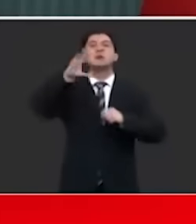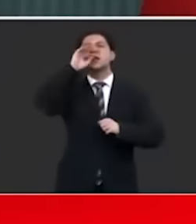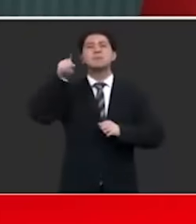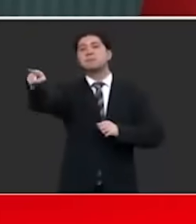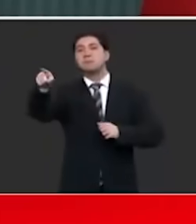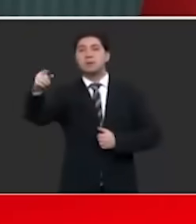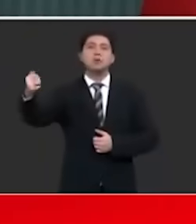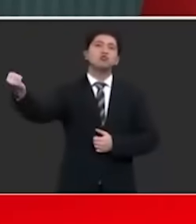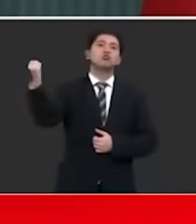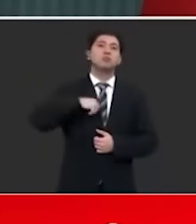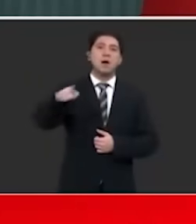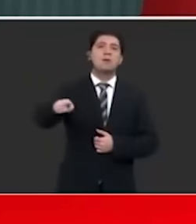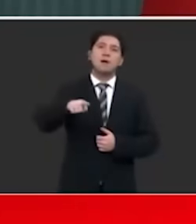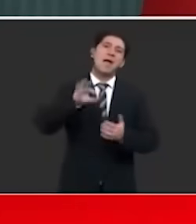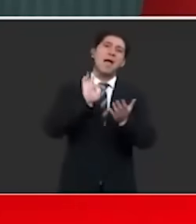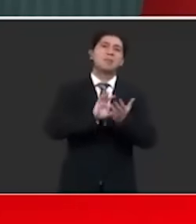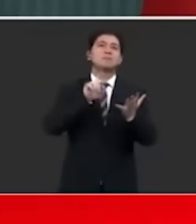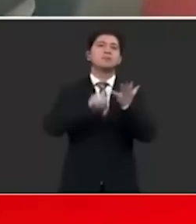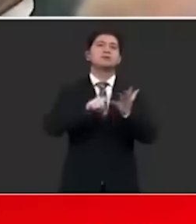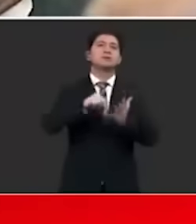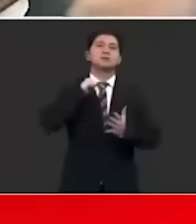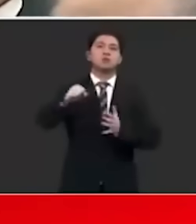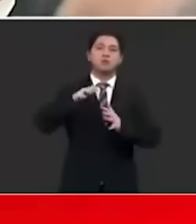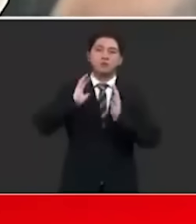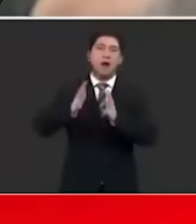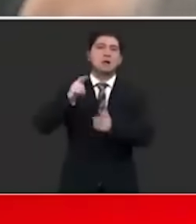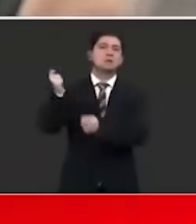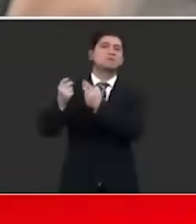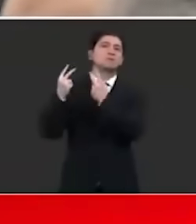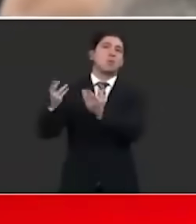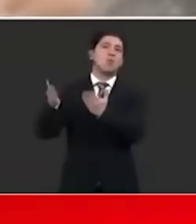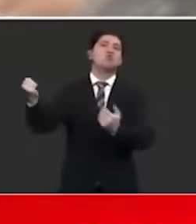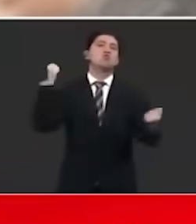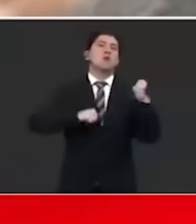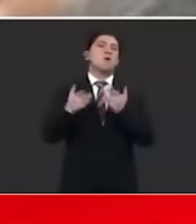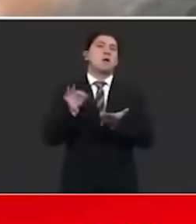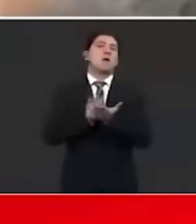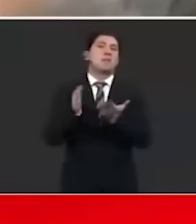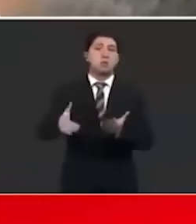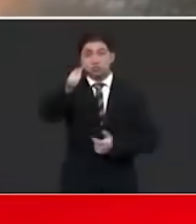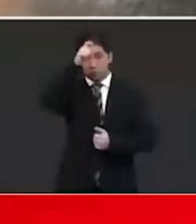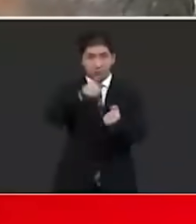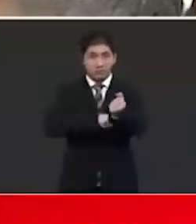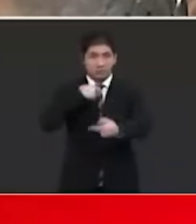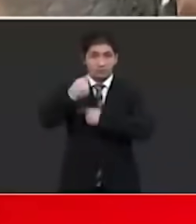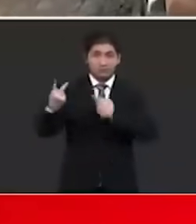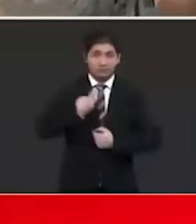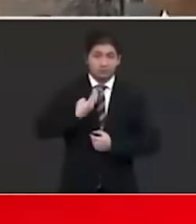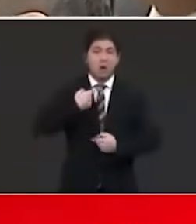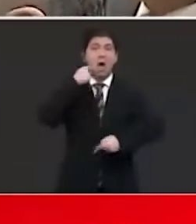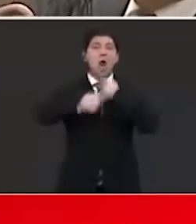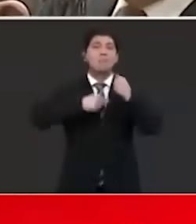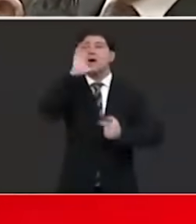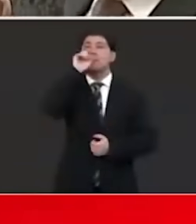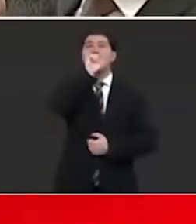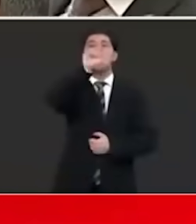bir beşinci kol elemanıdır. Türkiye'nin soydaş ve akraba topluluklara